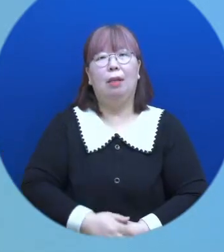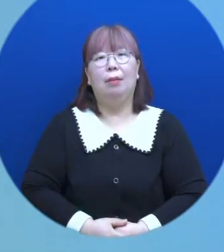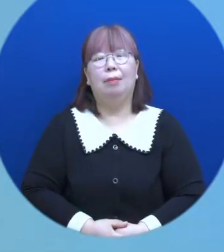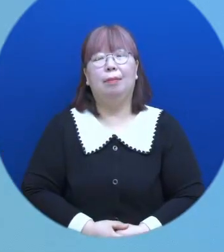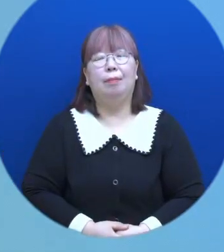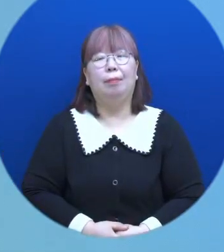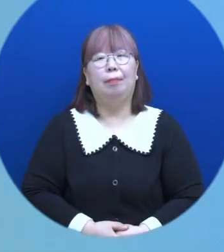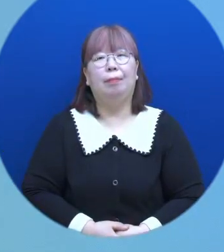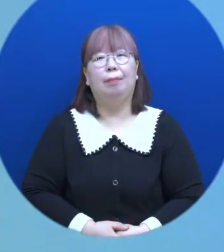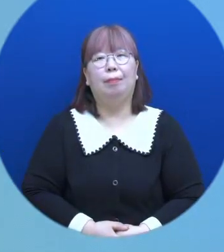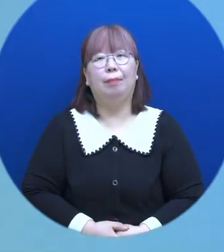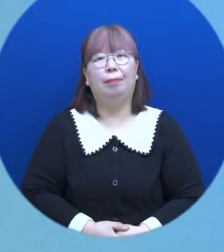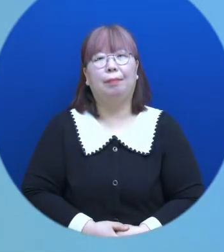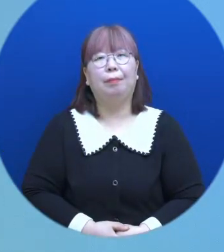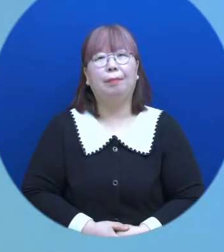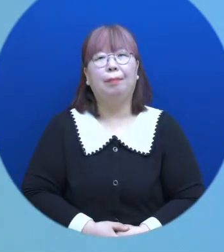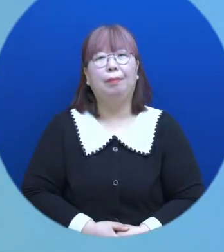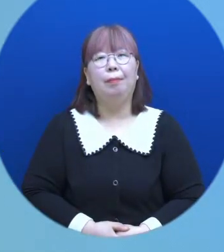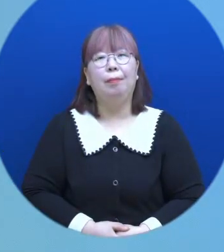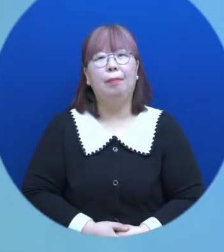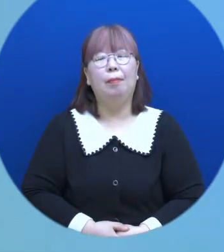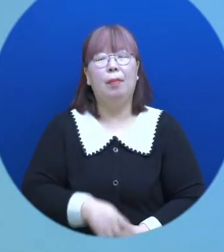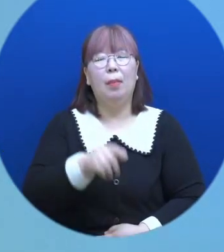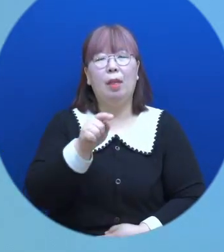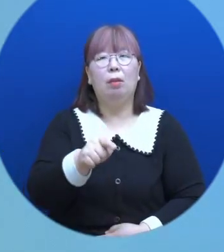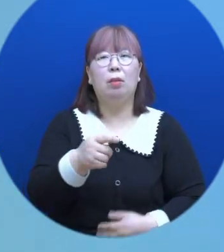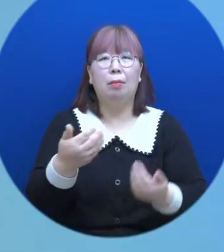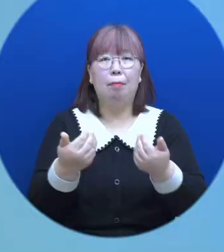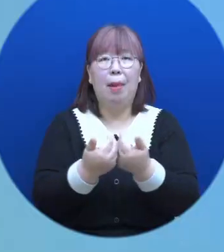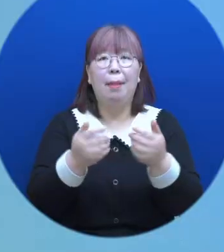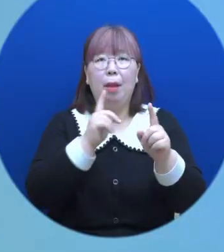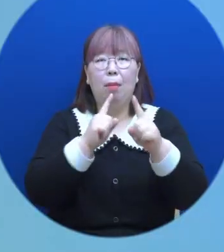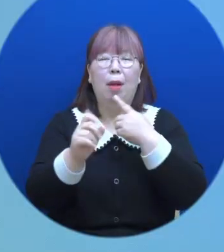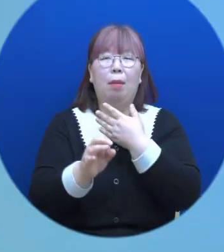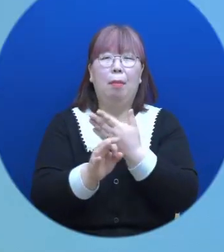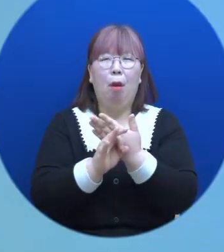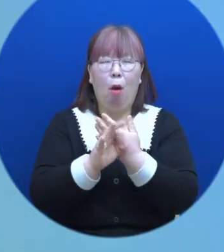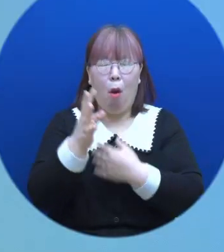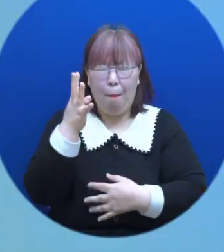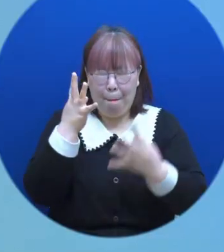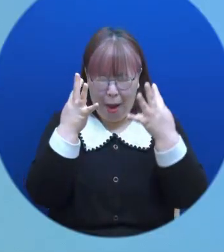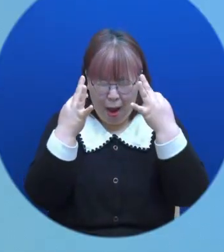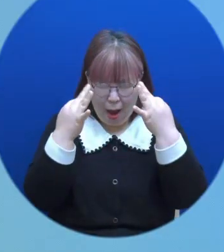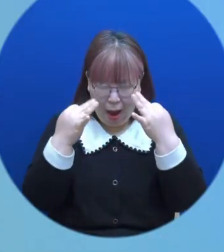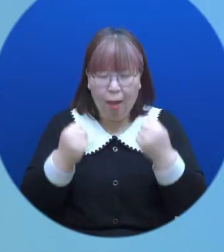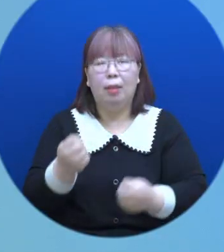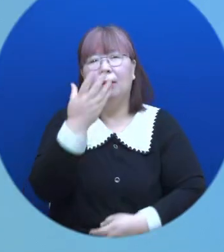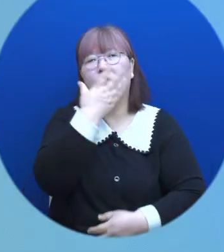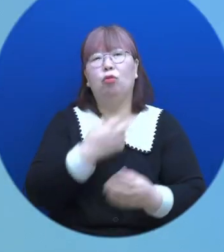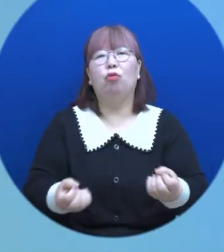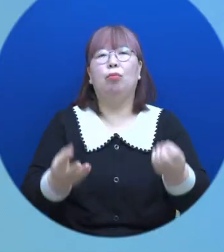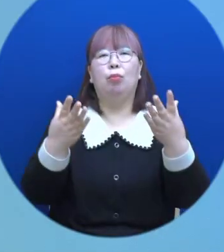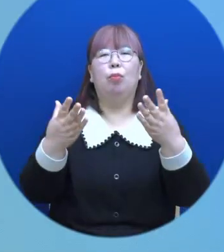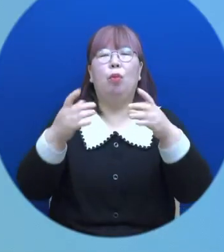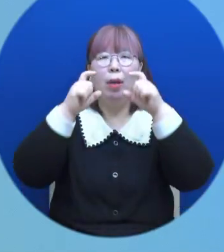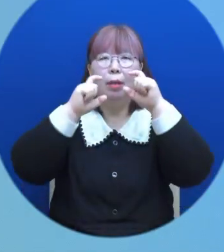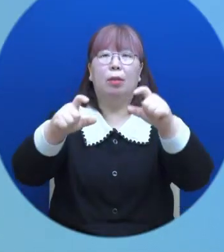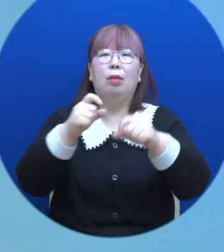거예요. 이것은 반대로 말하면 어마어마한 축복의 선언인 거죠.